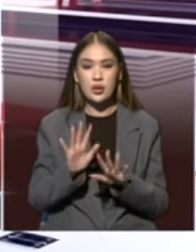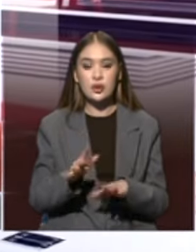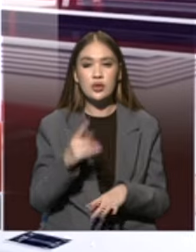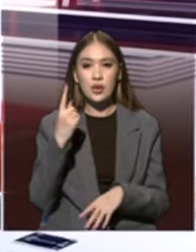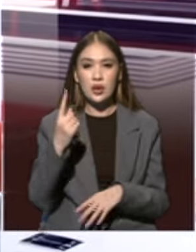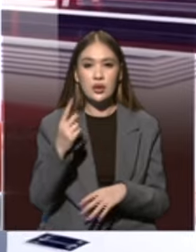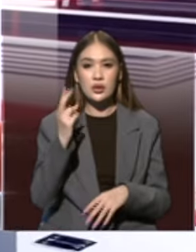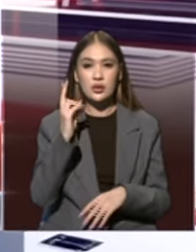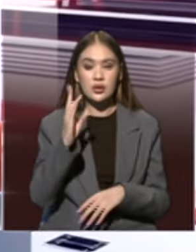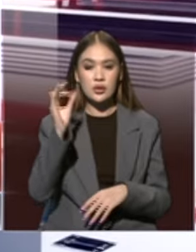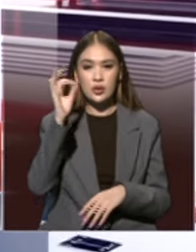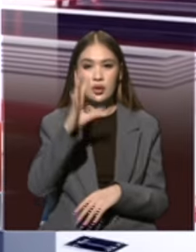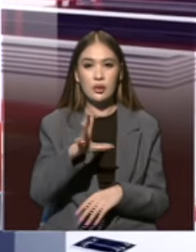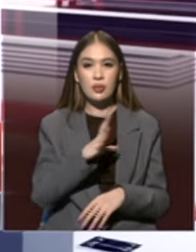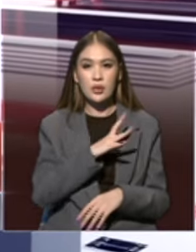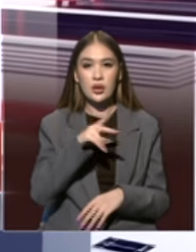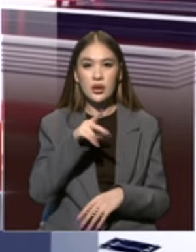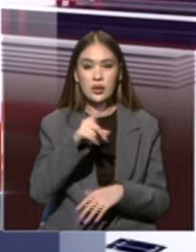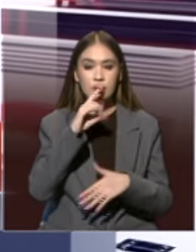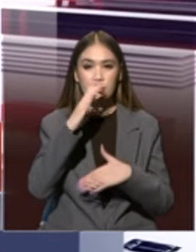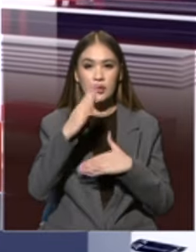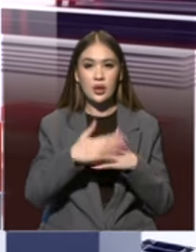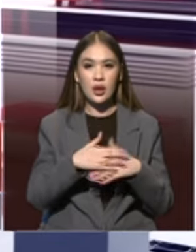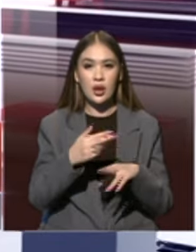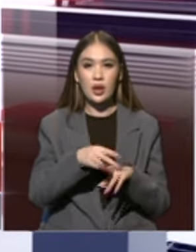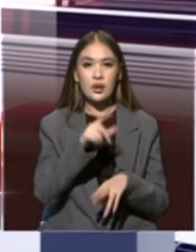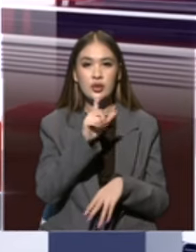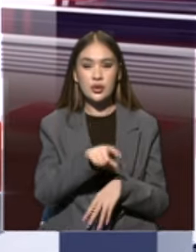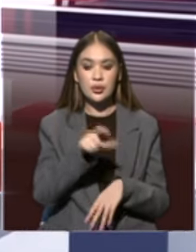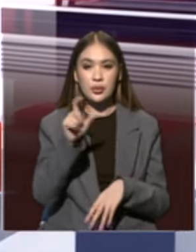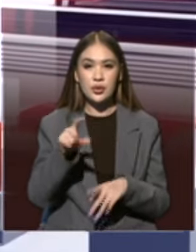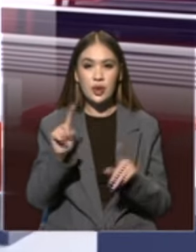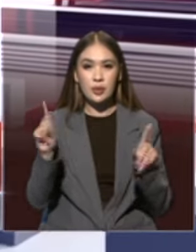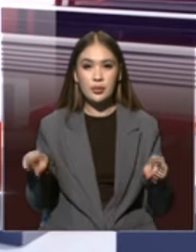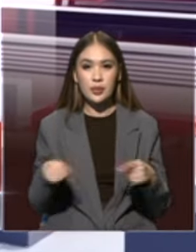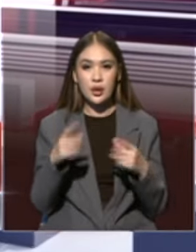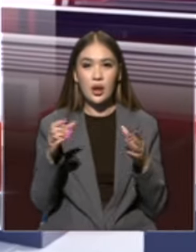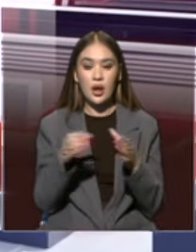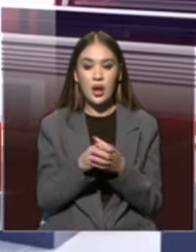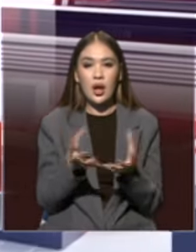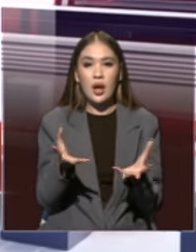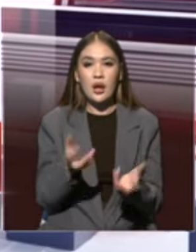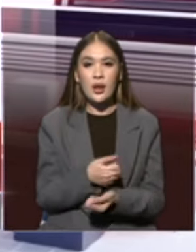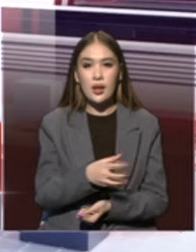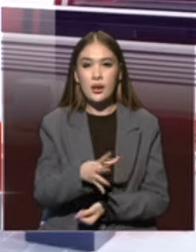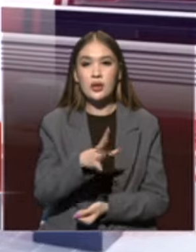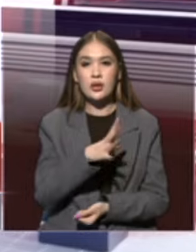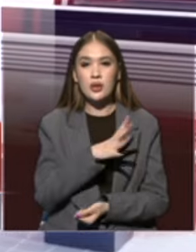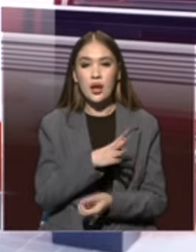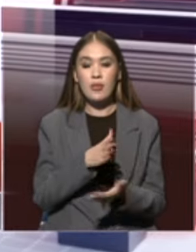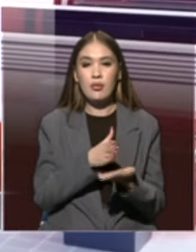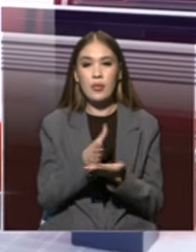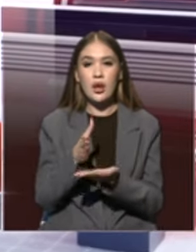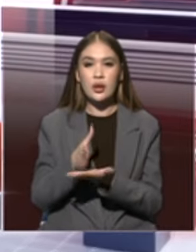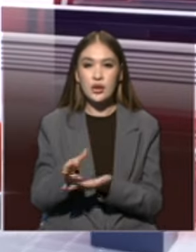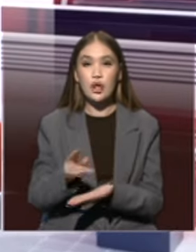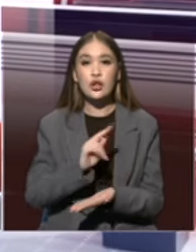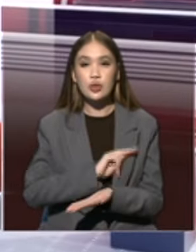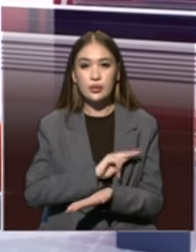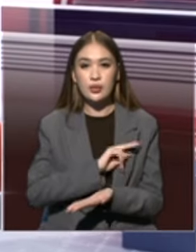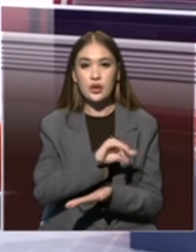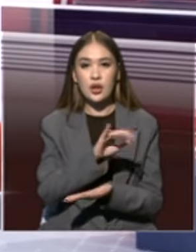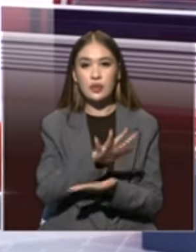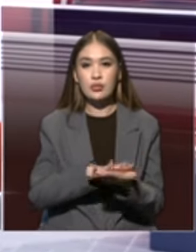бар деп танылған 2500 шақты азамат пен азаматшалар іріктеліп алынды. Қазіргі таңда осы бағытта жұмыстар жалғасып жатыр.